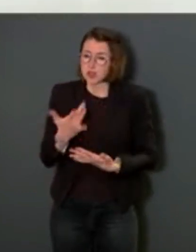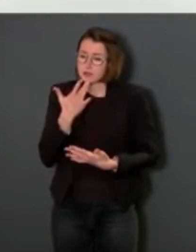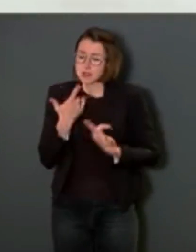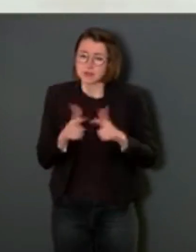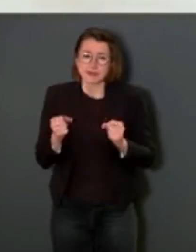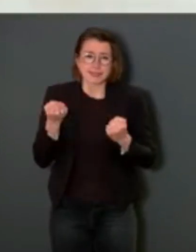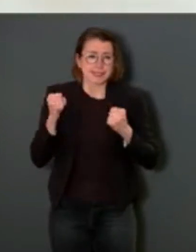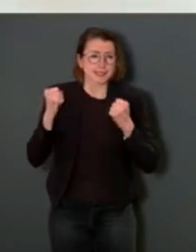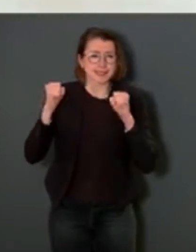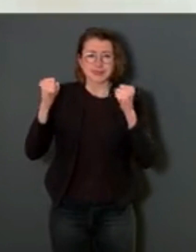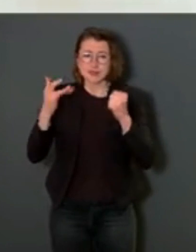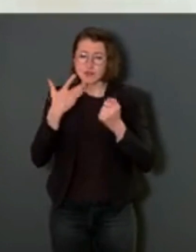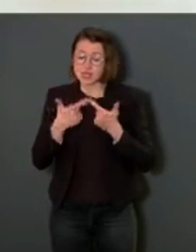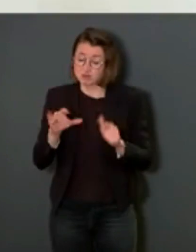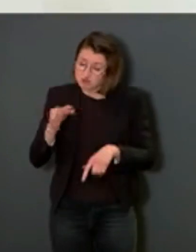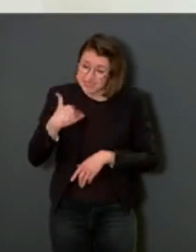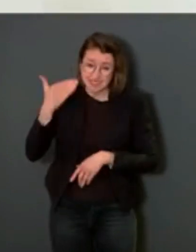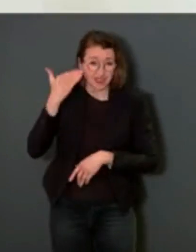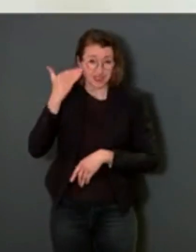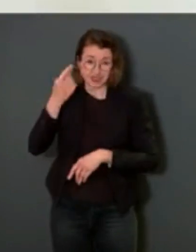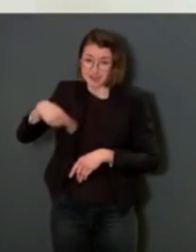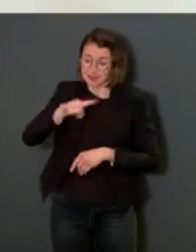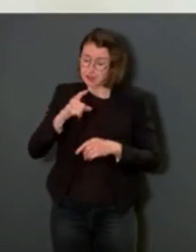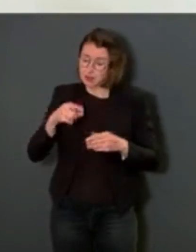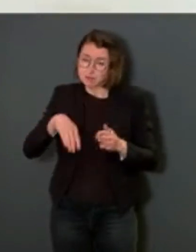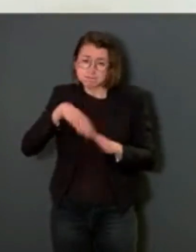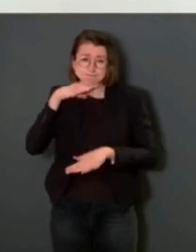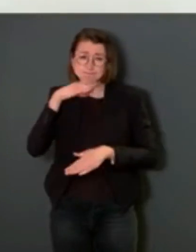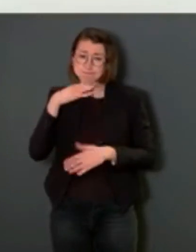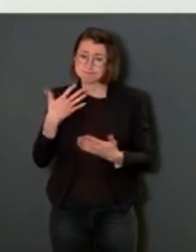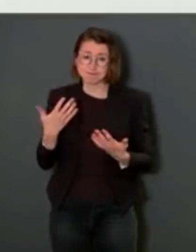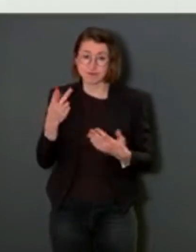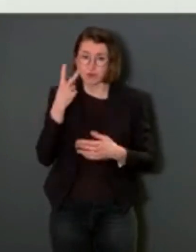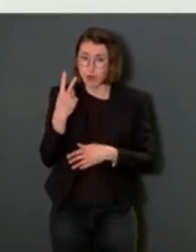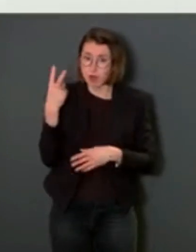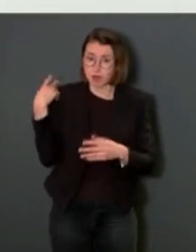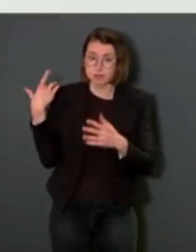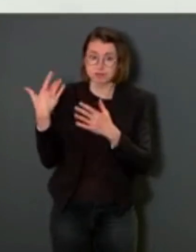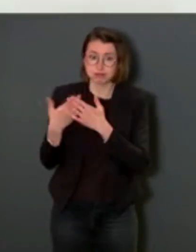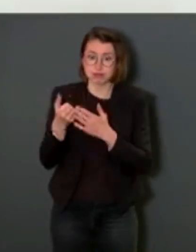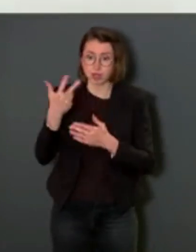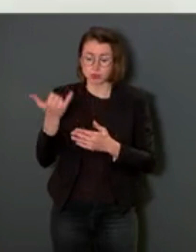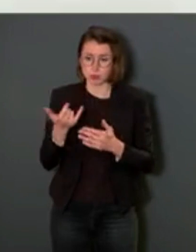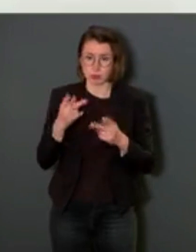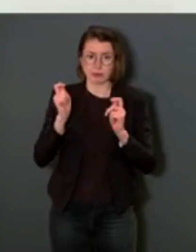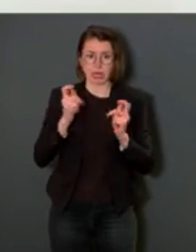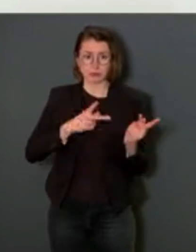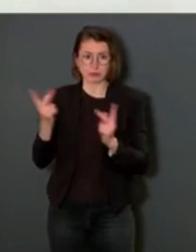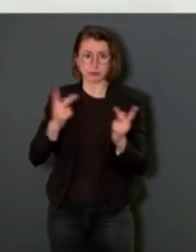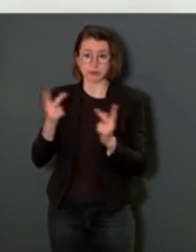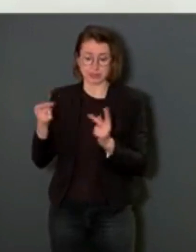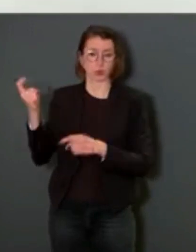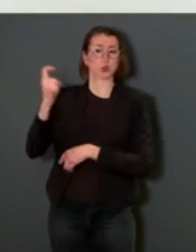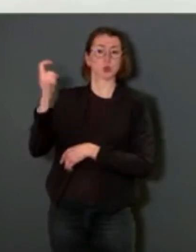qu'il y a tellement d'hospitalisations les jours précédents, c'est un signe qui doit nous inciter à être